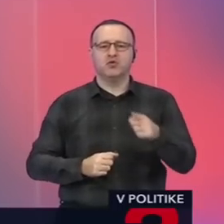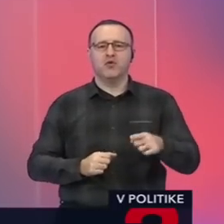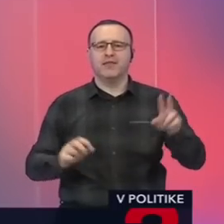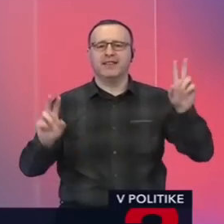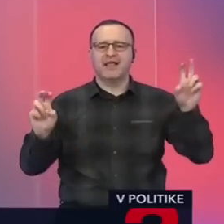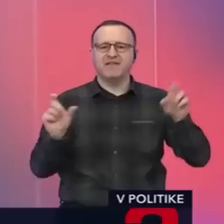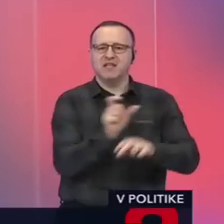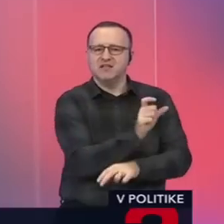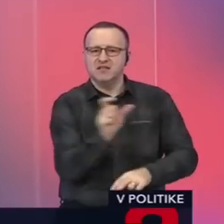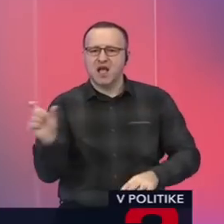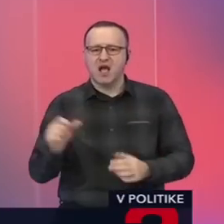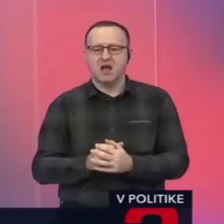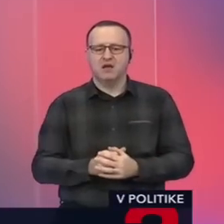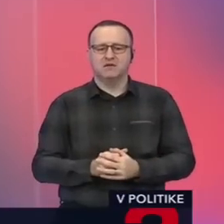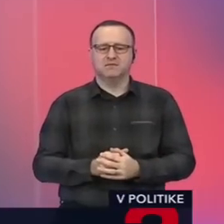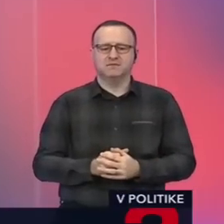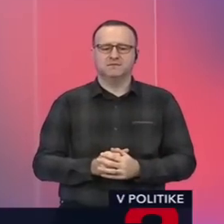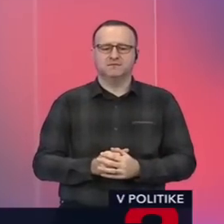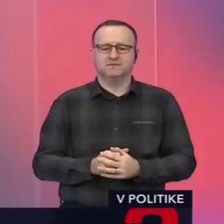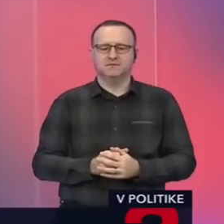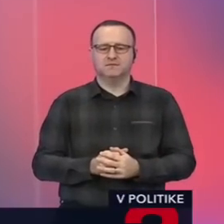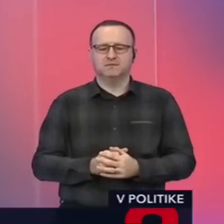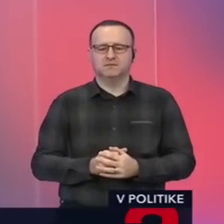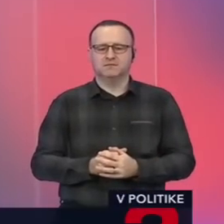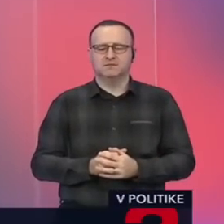definícia zásadných